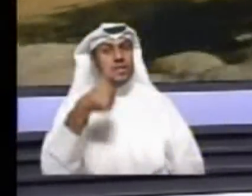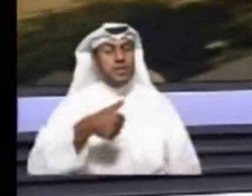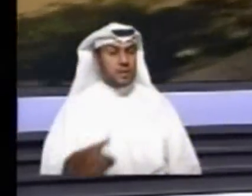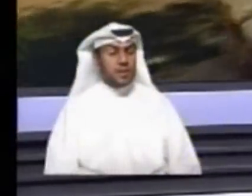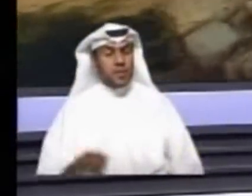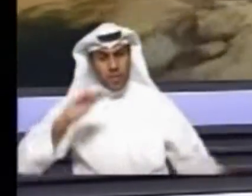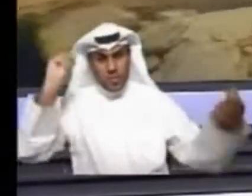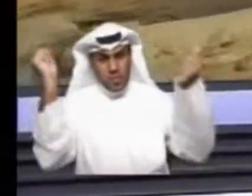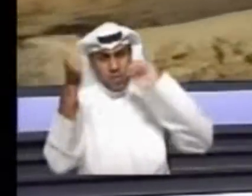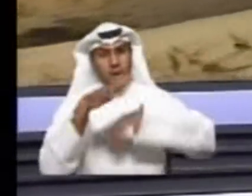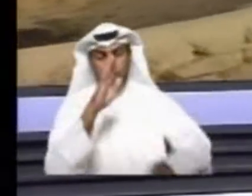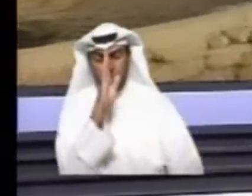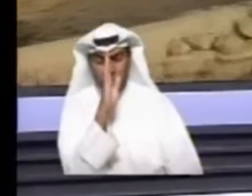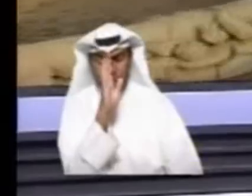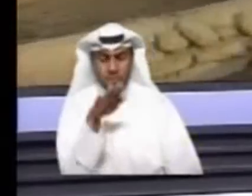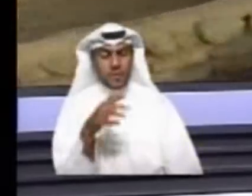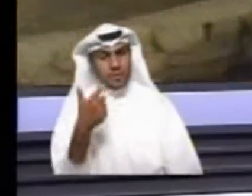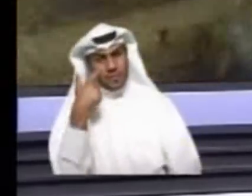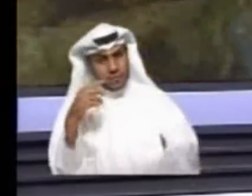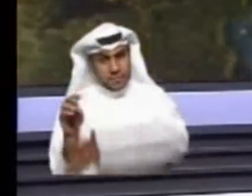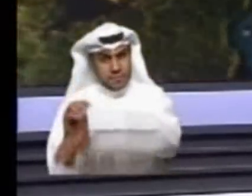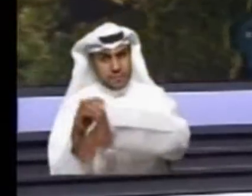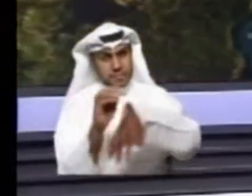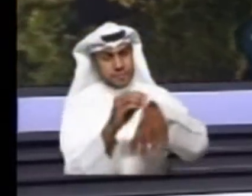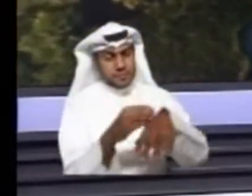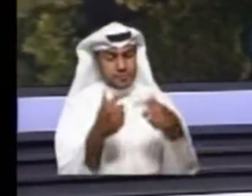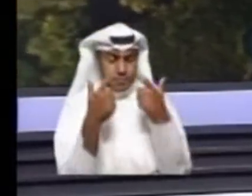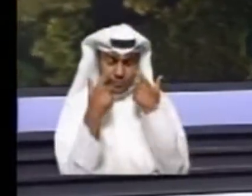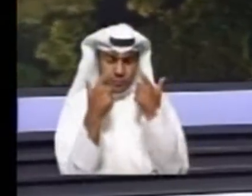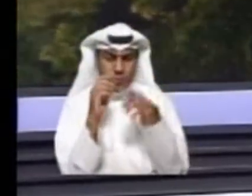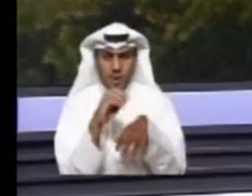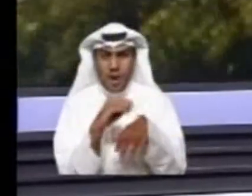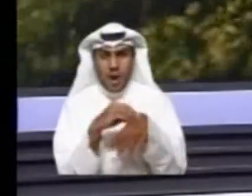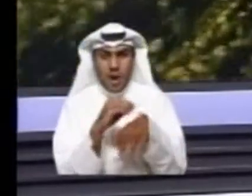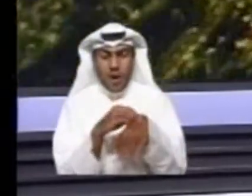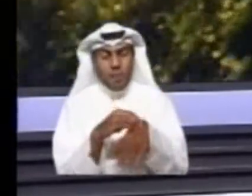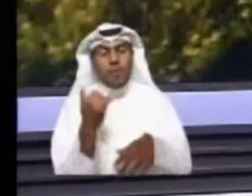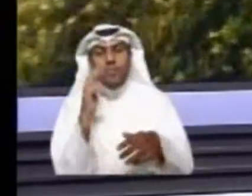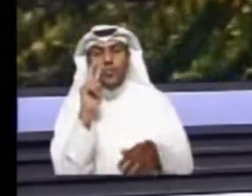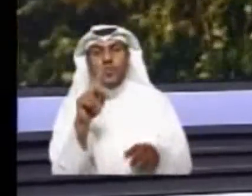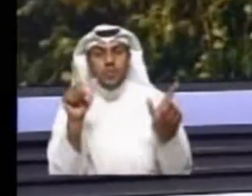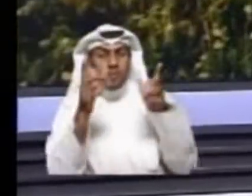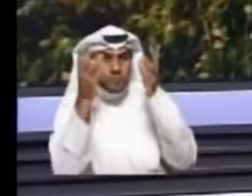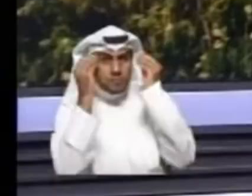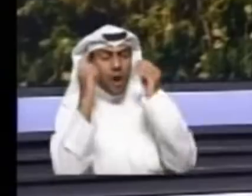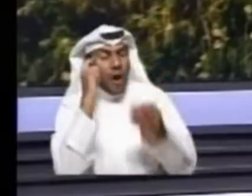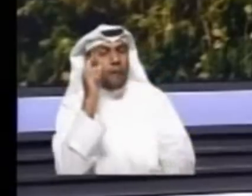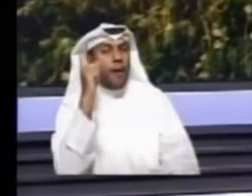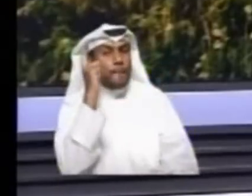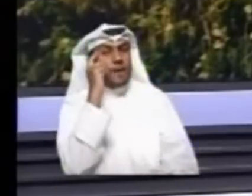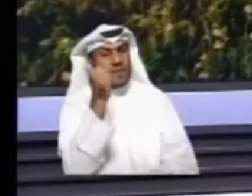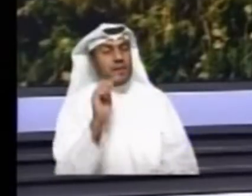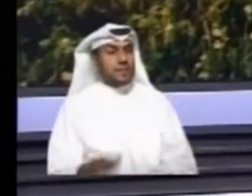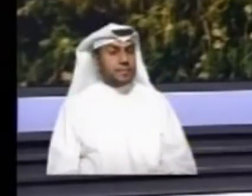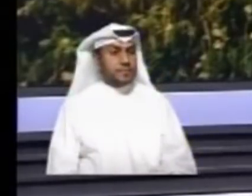مغبره نوعا ما في يوم الاثنين لذلك نتمنى منكم اخذ الحيطه والحذر وايضا متابعه نشراتنا الجويه باستمرار العظمى المتوقعه